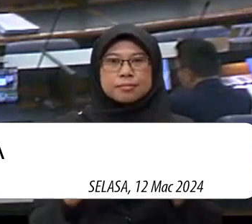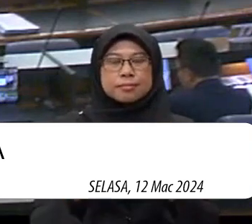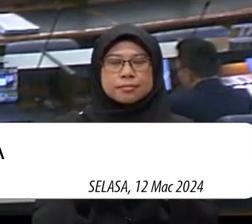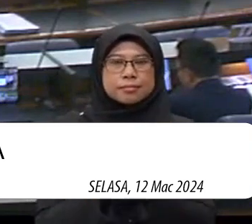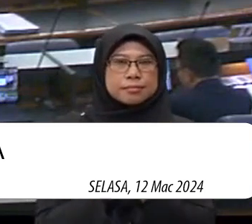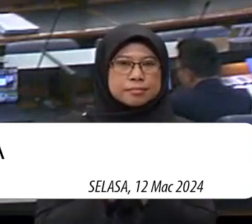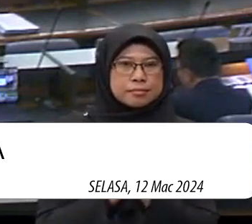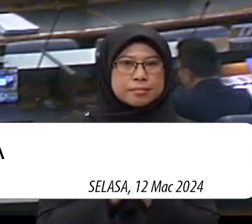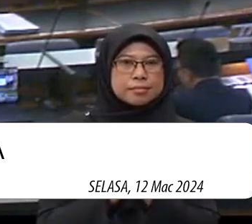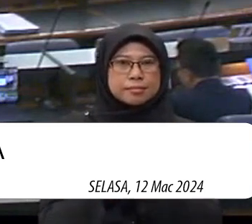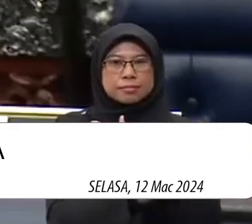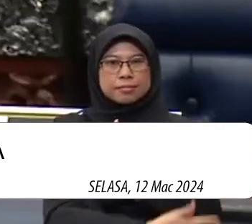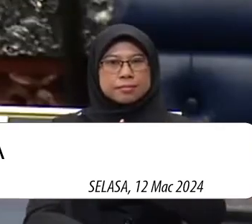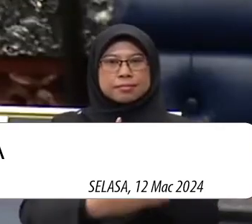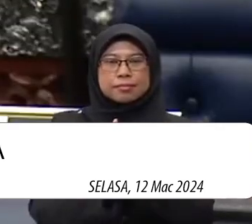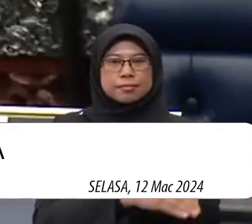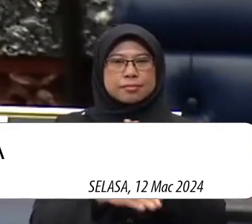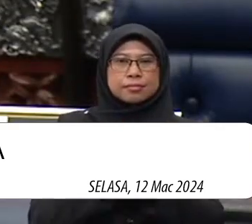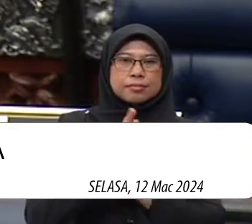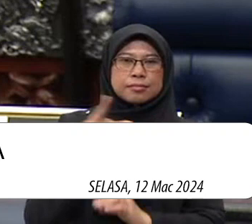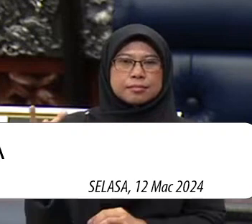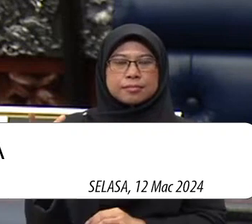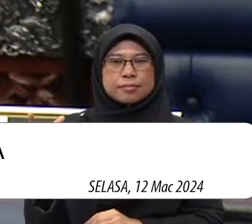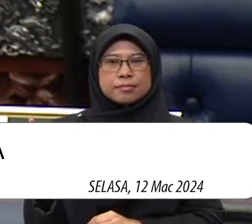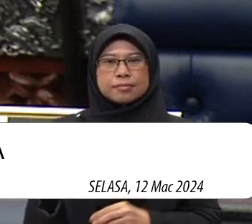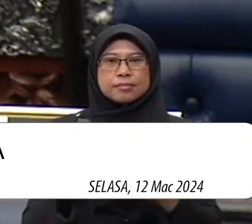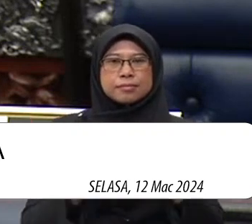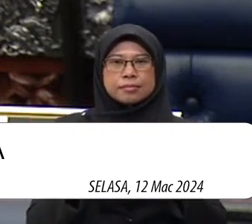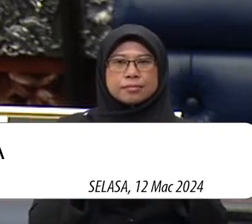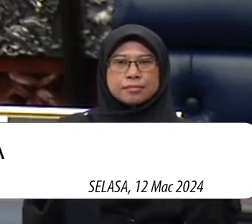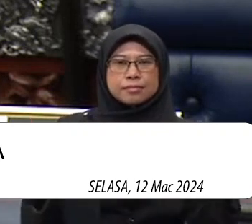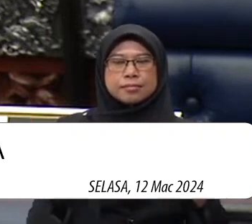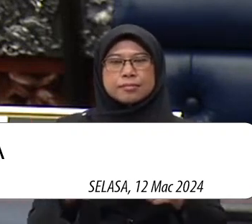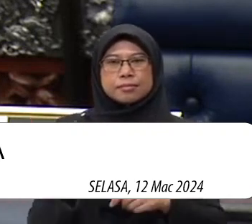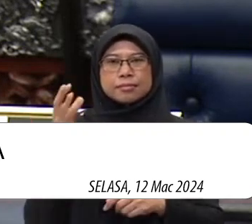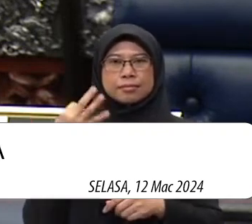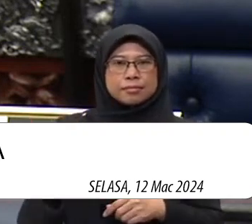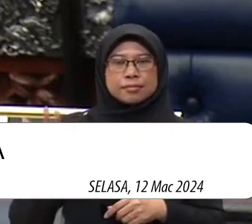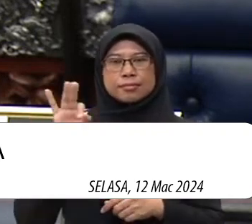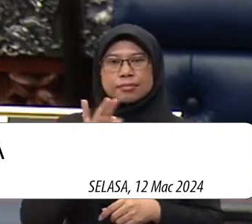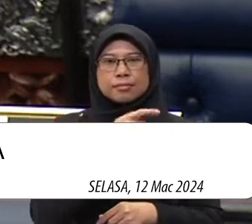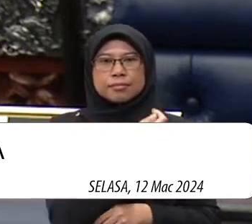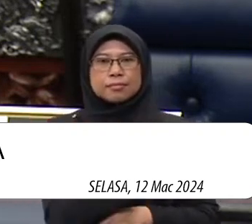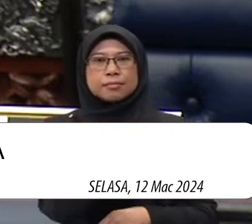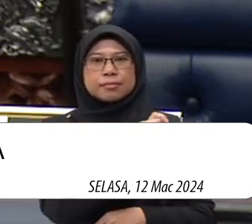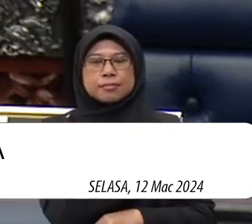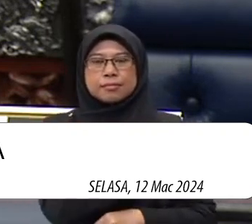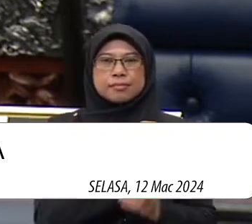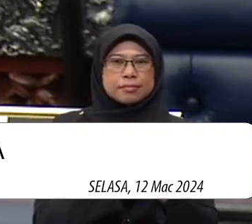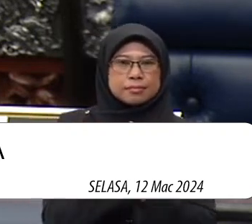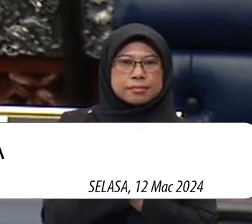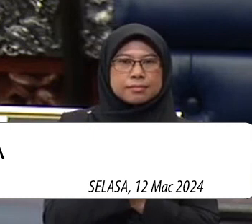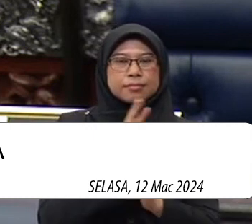dengan negara-negara seperti United Kingdom jepun Perancis dan sepanyol melalui